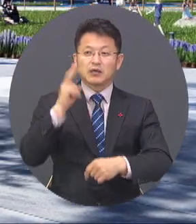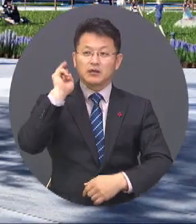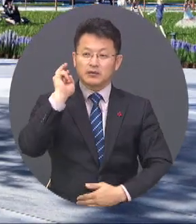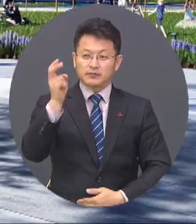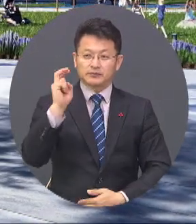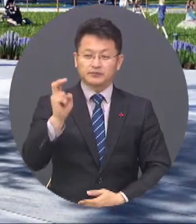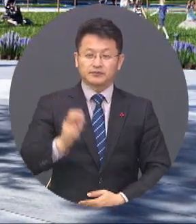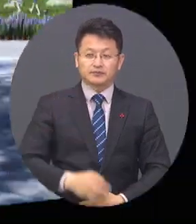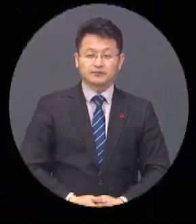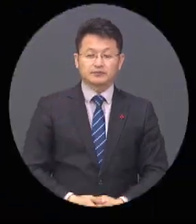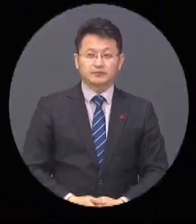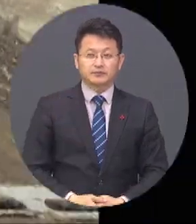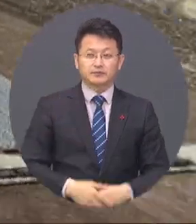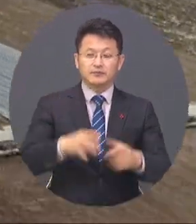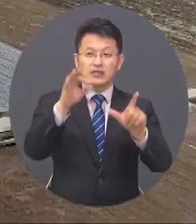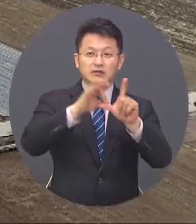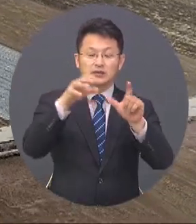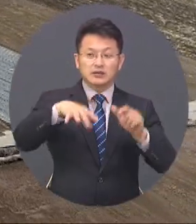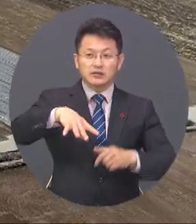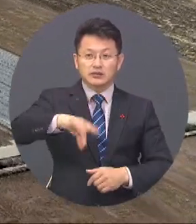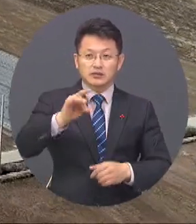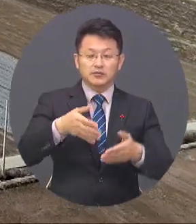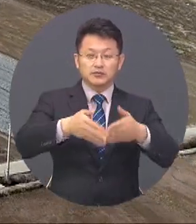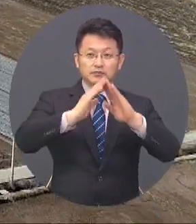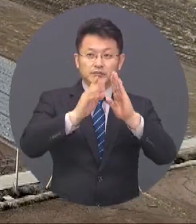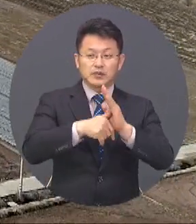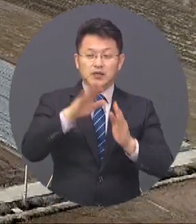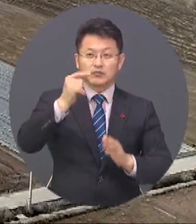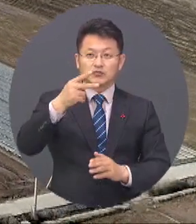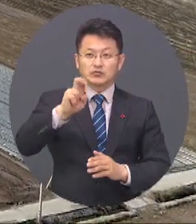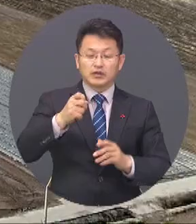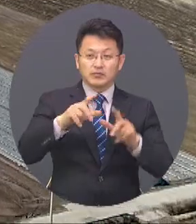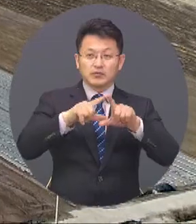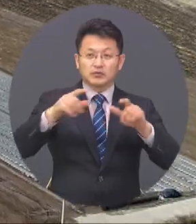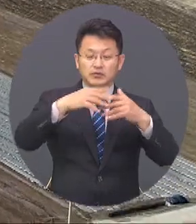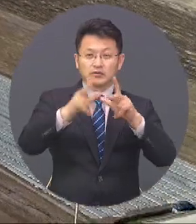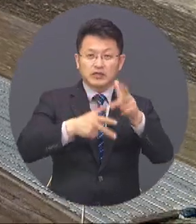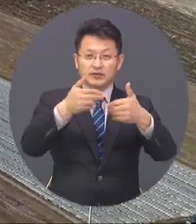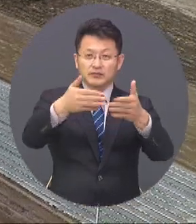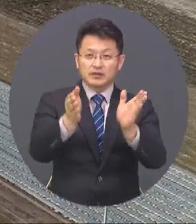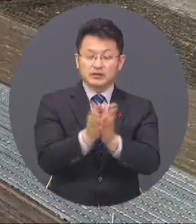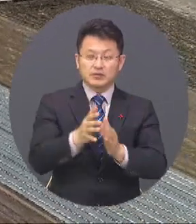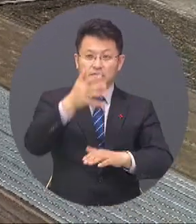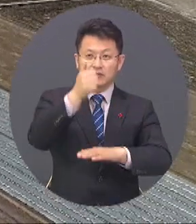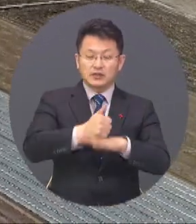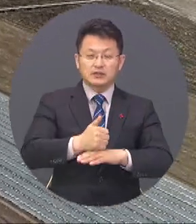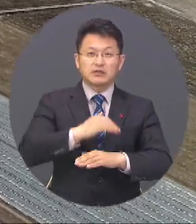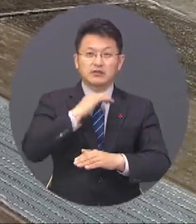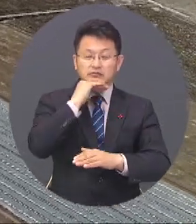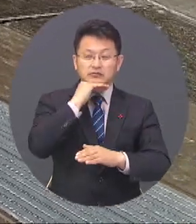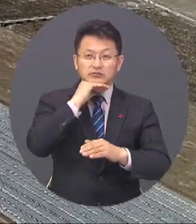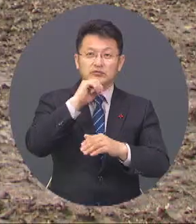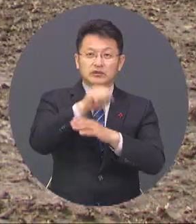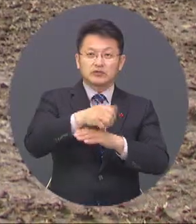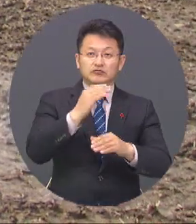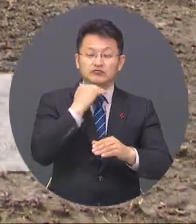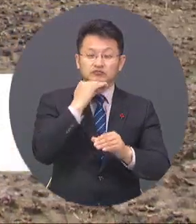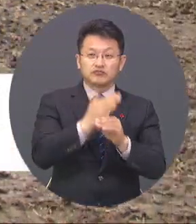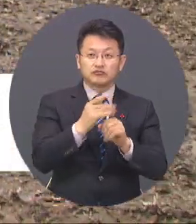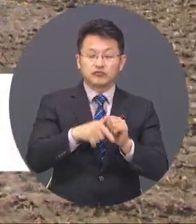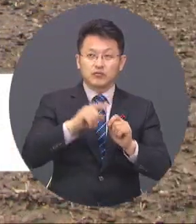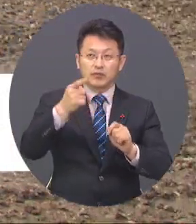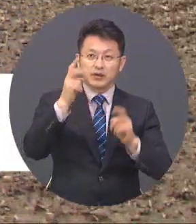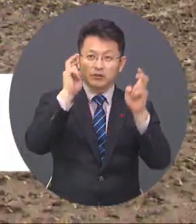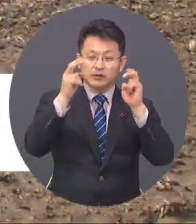기대됩니다 유령 에서 처음으로 들어서는 불임 일반산업단지 른 최종 승인 을 앞두고 있습니다 100여개